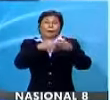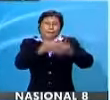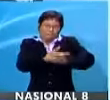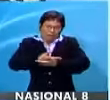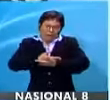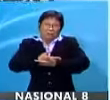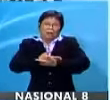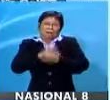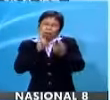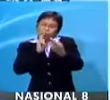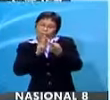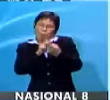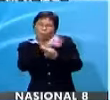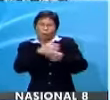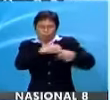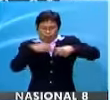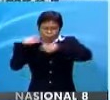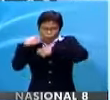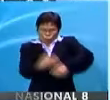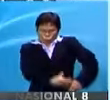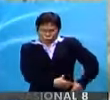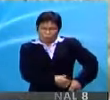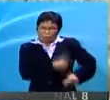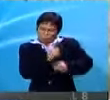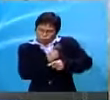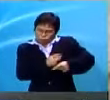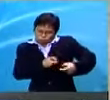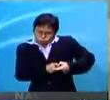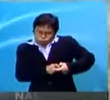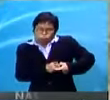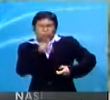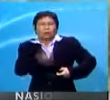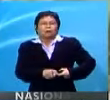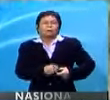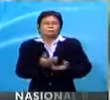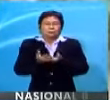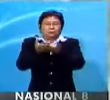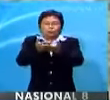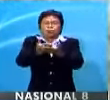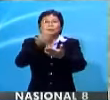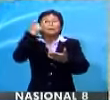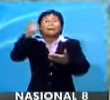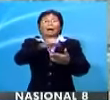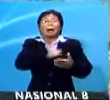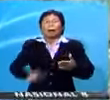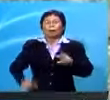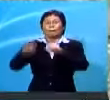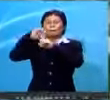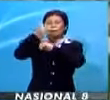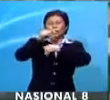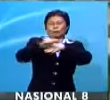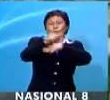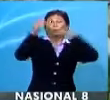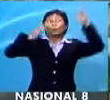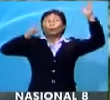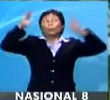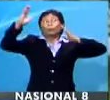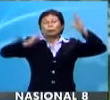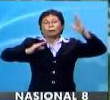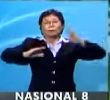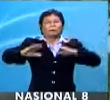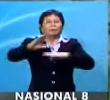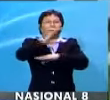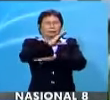stpkan betul-betul ya saya menyokongnya cadangan terbabit disuarakan setiausaha Agung persatuan pengguna Malaysia